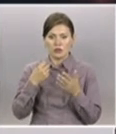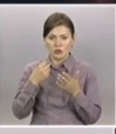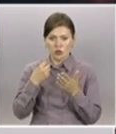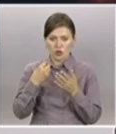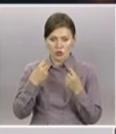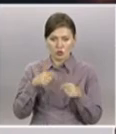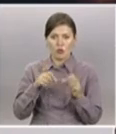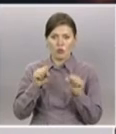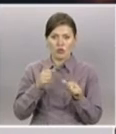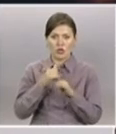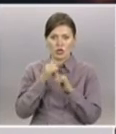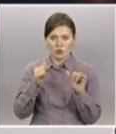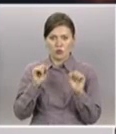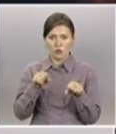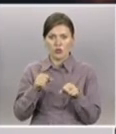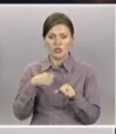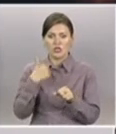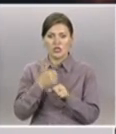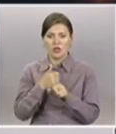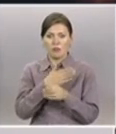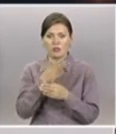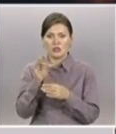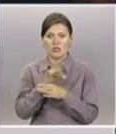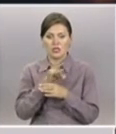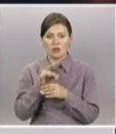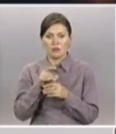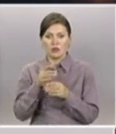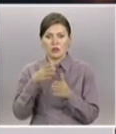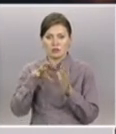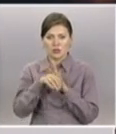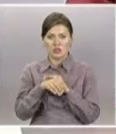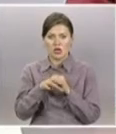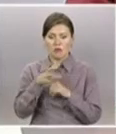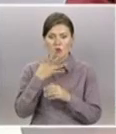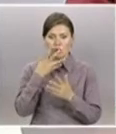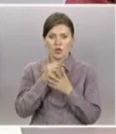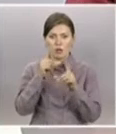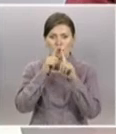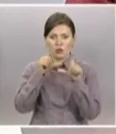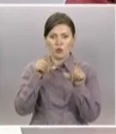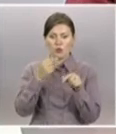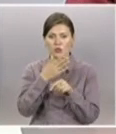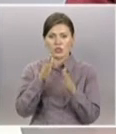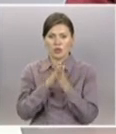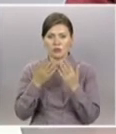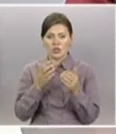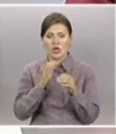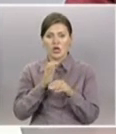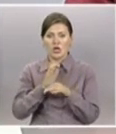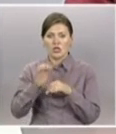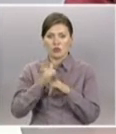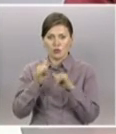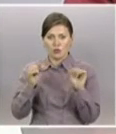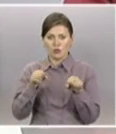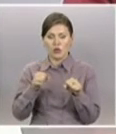болады. Ал енді негізгі біздің діни бірлестің іштерінде де, өздерінің ғибадаттарында да осы кітаптерді таратуға болады. Басқа